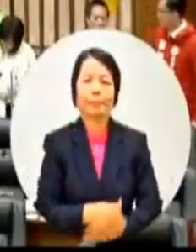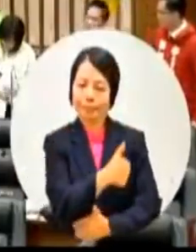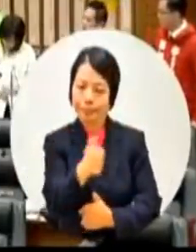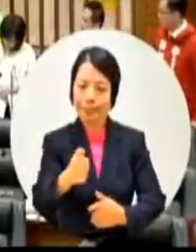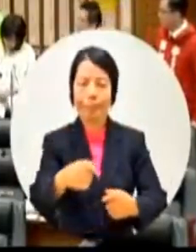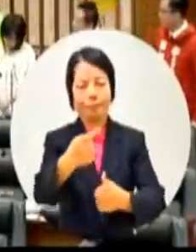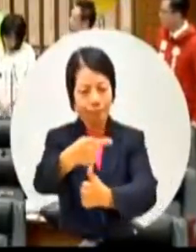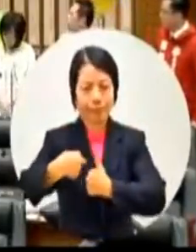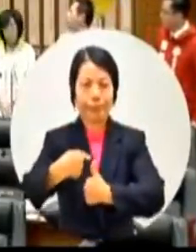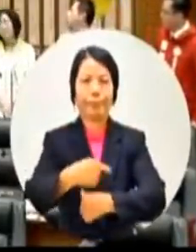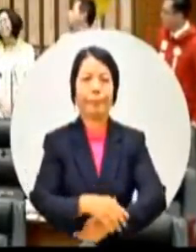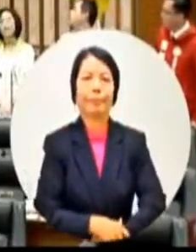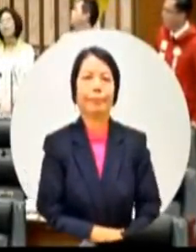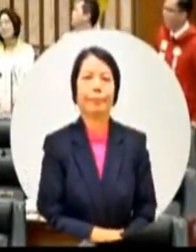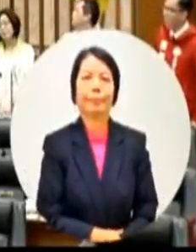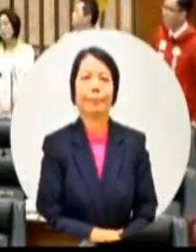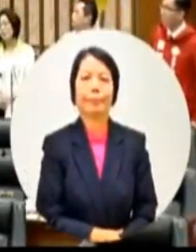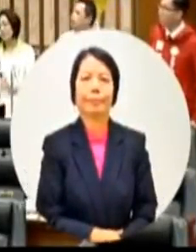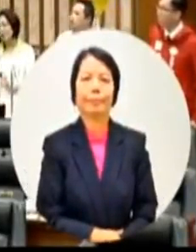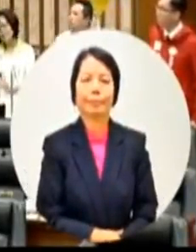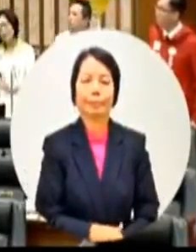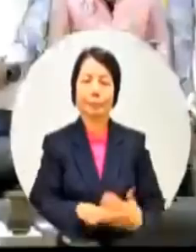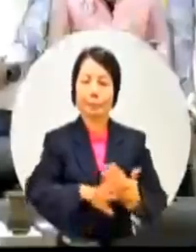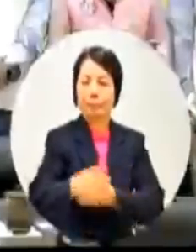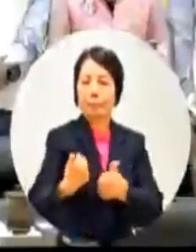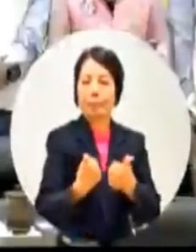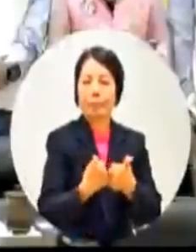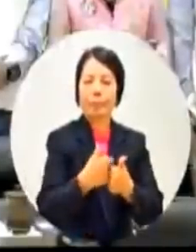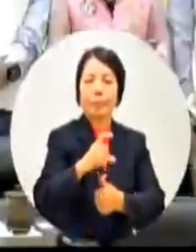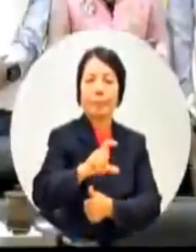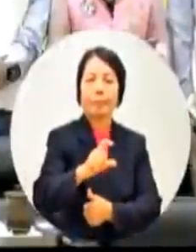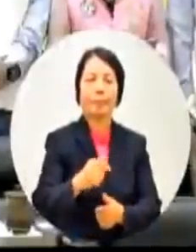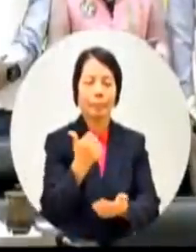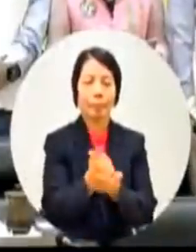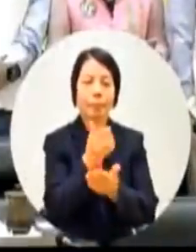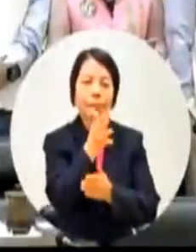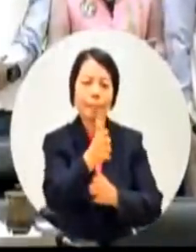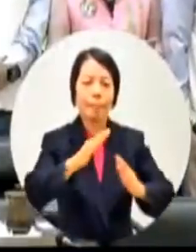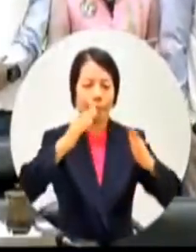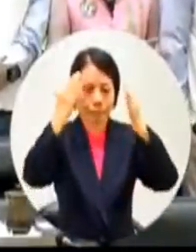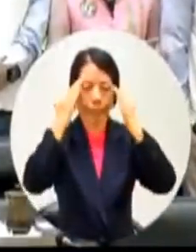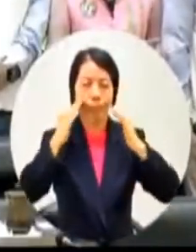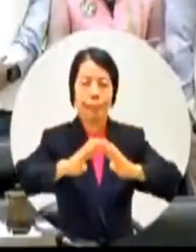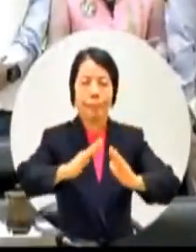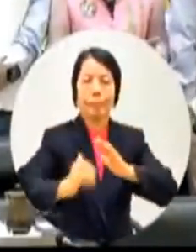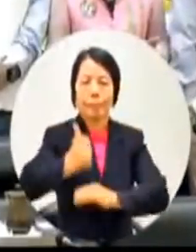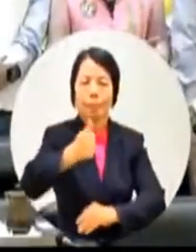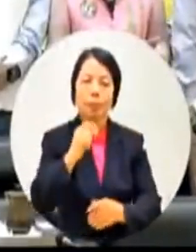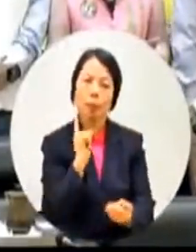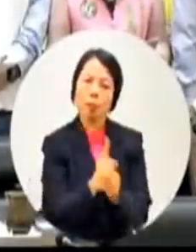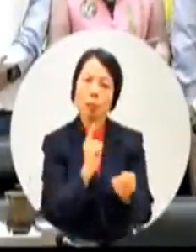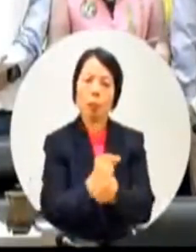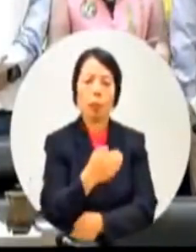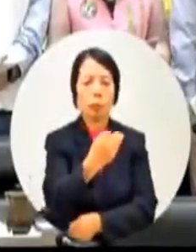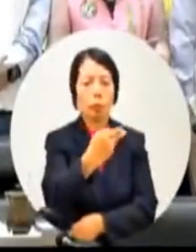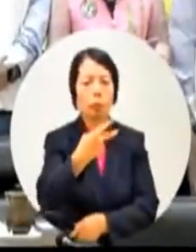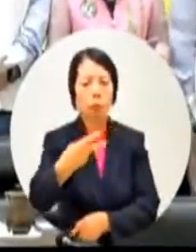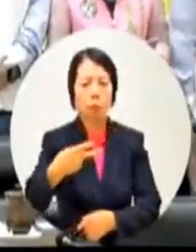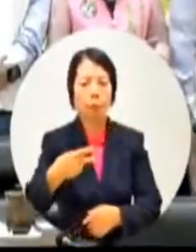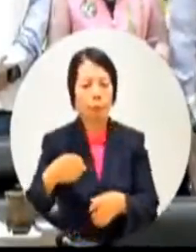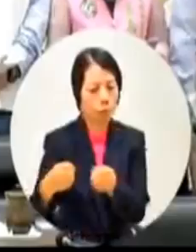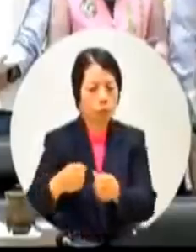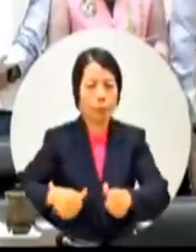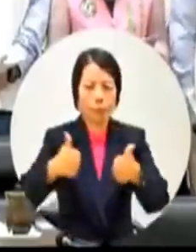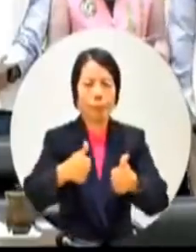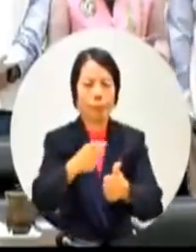个议题，我们再次的请教韩市长，你对九二共识个人的一个诠释跟见解，请我们市